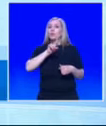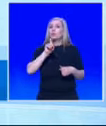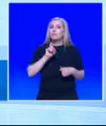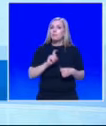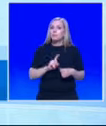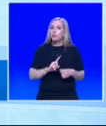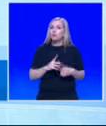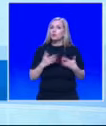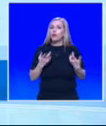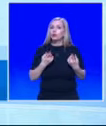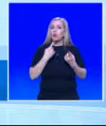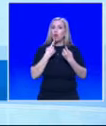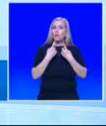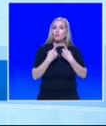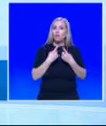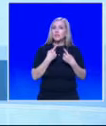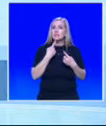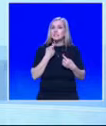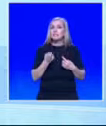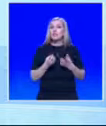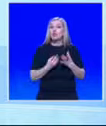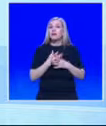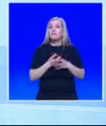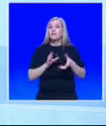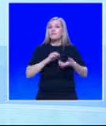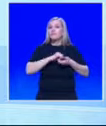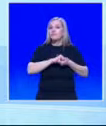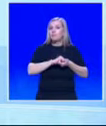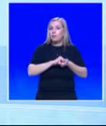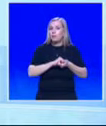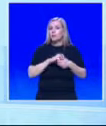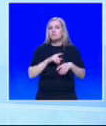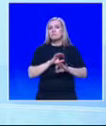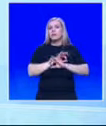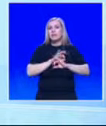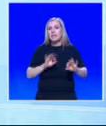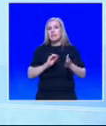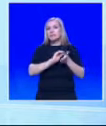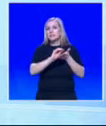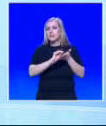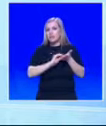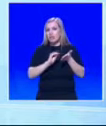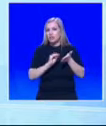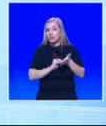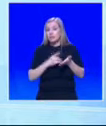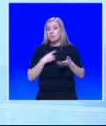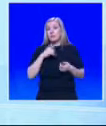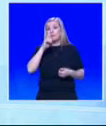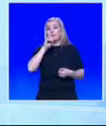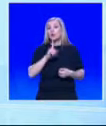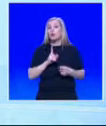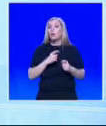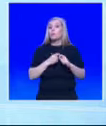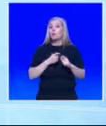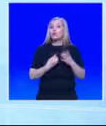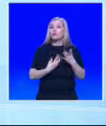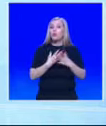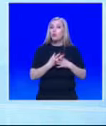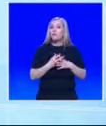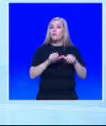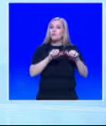казвам, ако се говори за нова формация, тя трябва да има ясно съдържание, ясен облик. За мен е ключово. Ако се прави нова